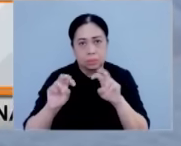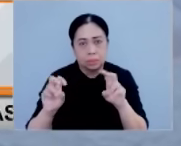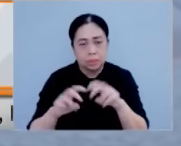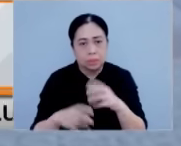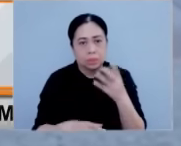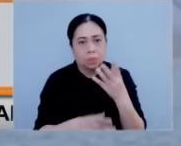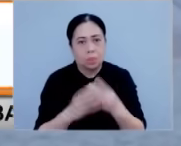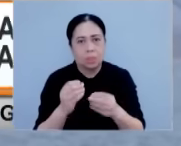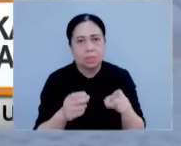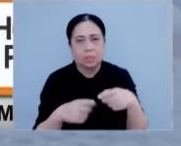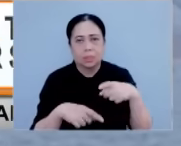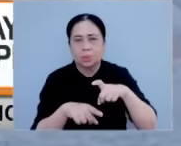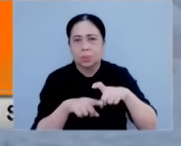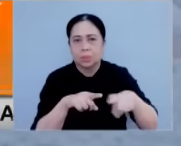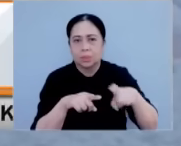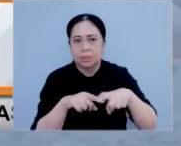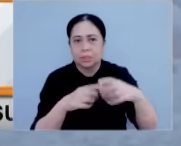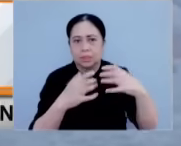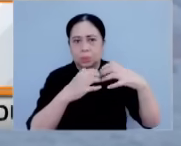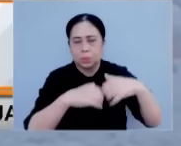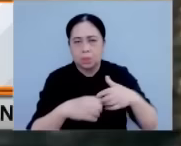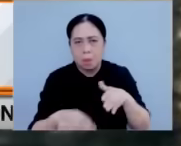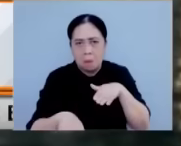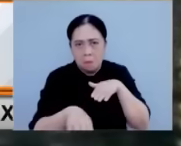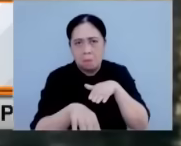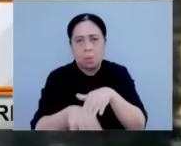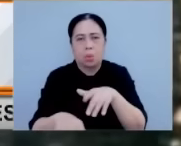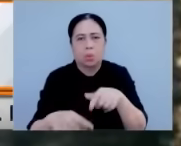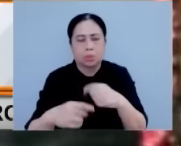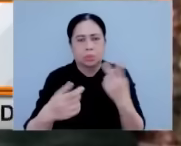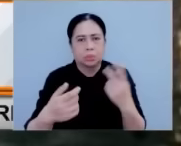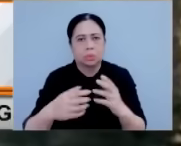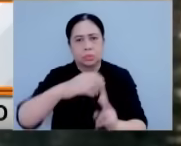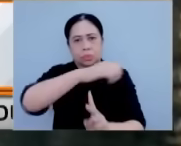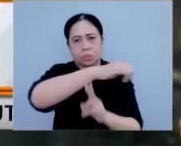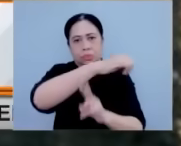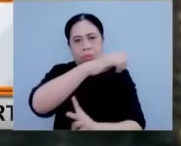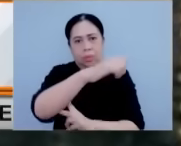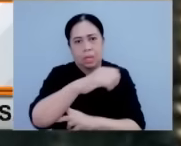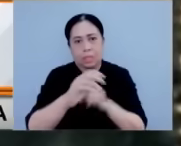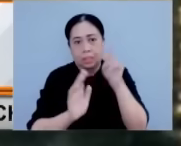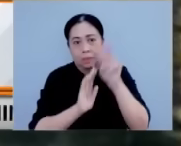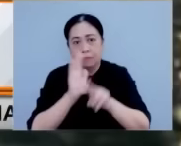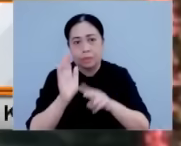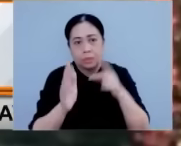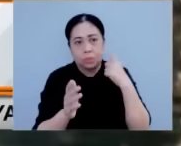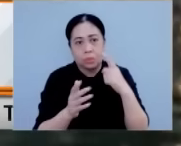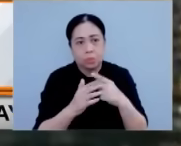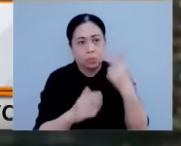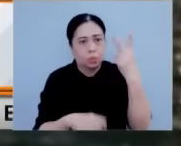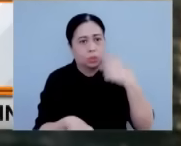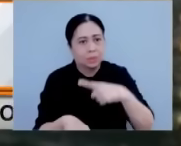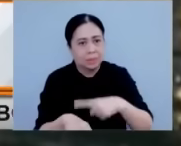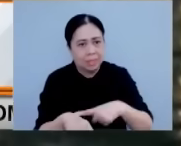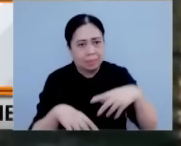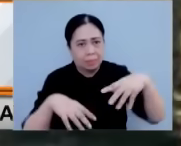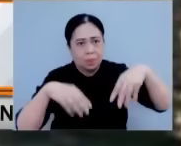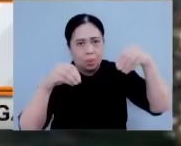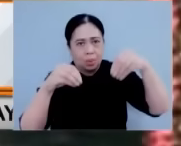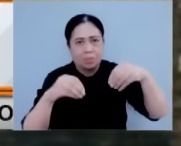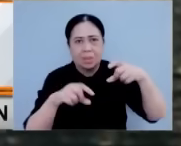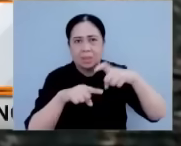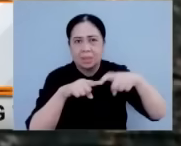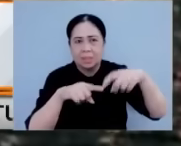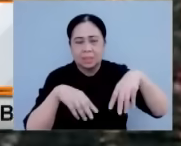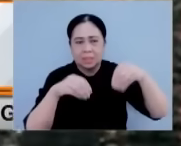power ang barko kaya ito sumalpok sa naturang tulay. Sa video nga, makikitang dalawang beses na namatay ang mga ilaw sa Singaporean